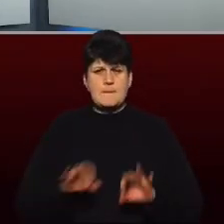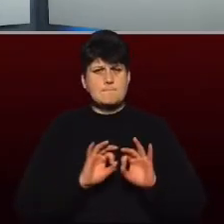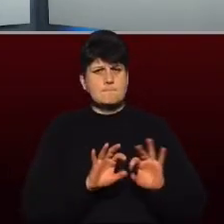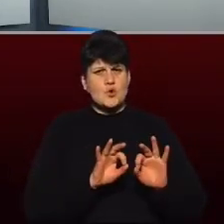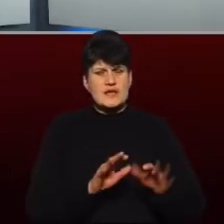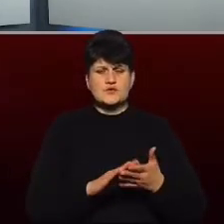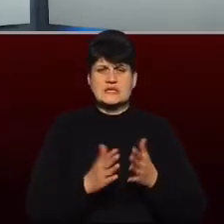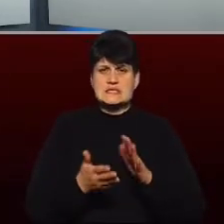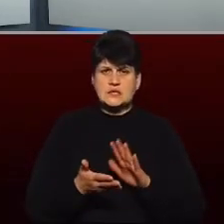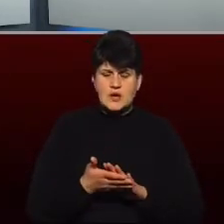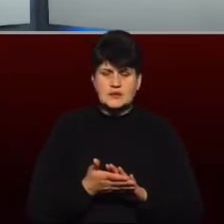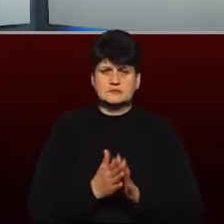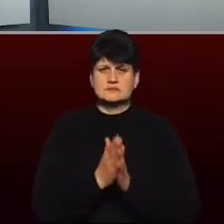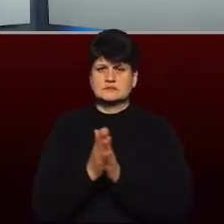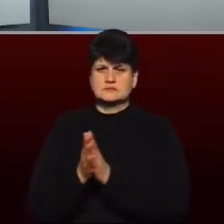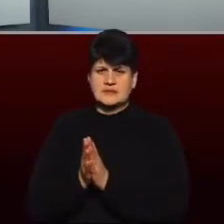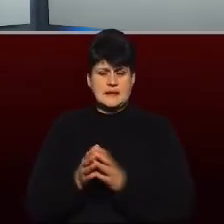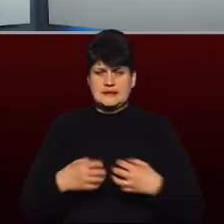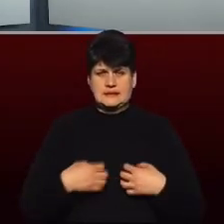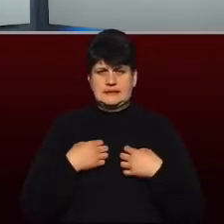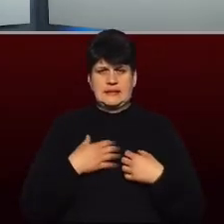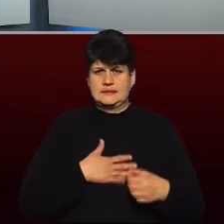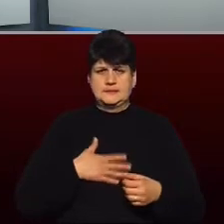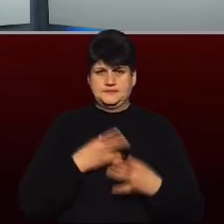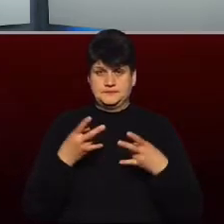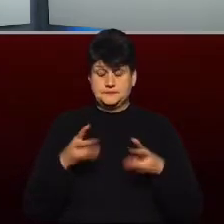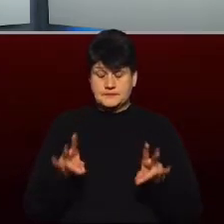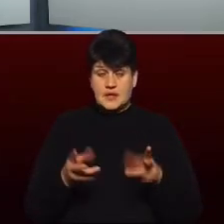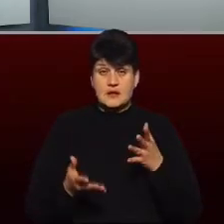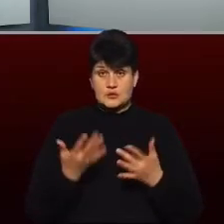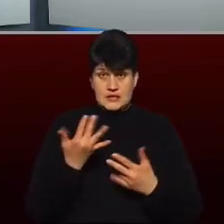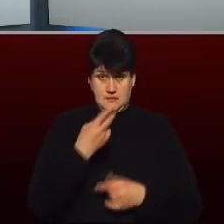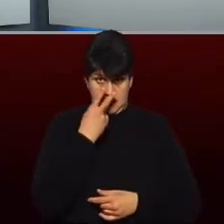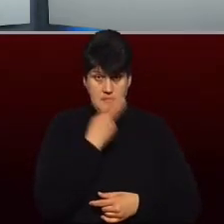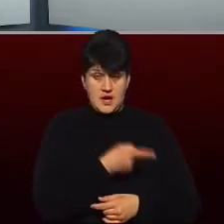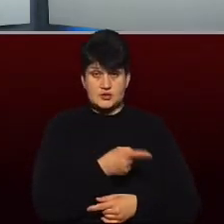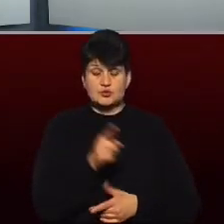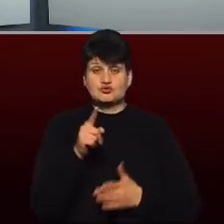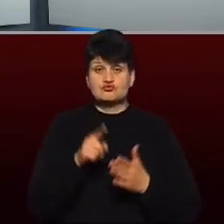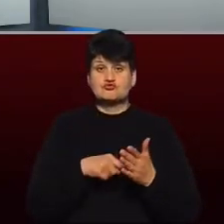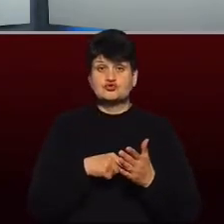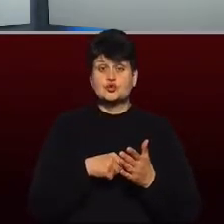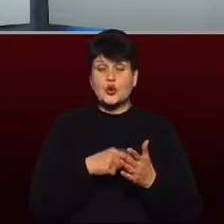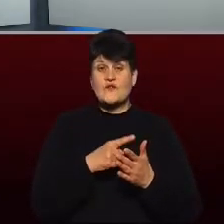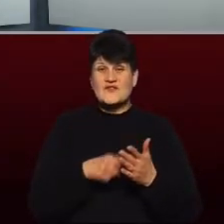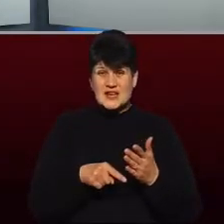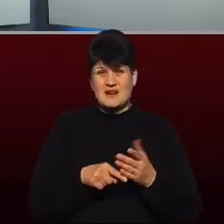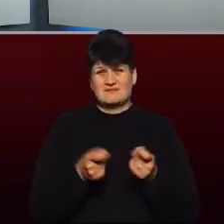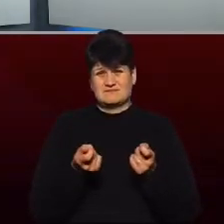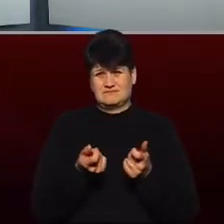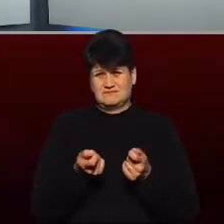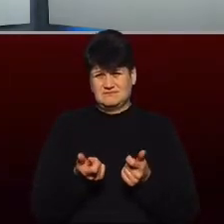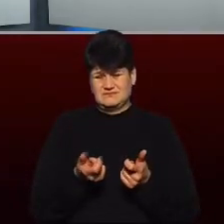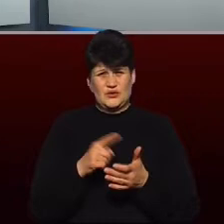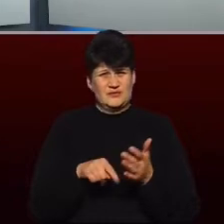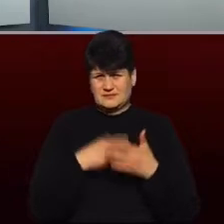ситуацію, десь закликати не панікувати, не тривожитися. Але оскільки ми бачимо, що довіра до президента вкрай низька, то українці, напевно, не